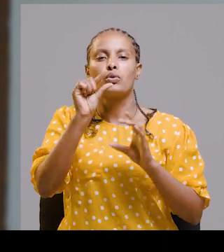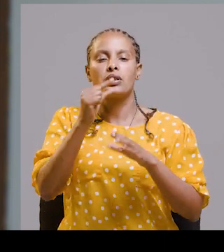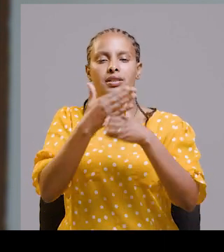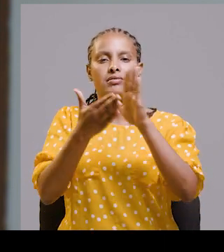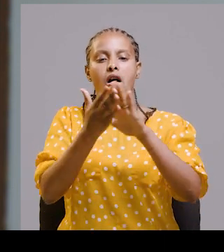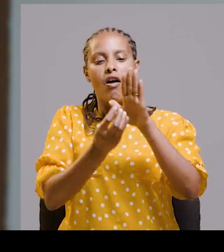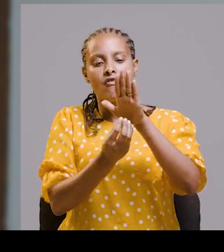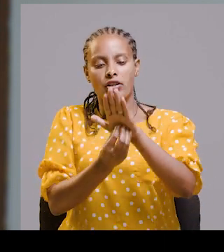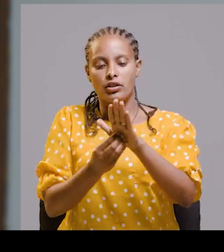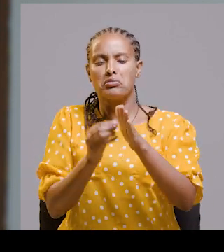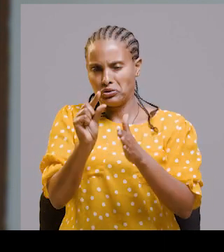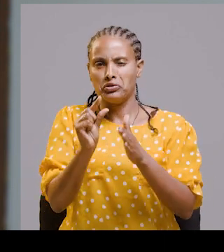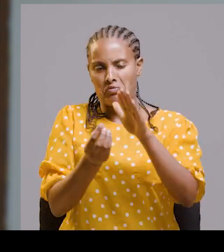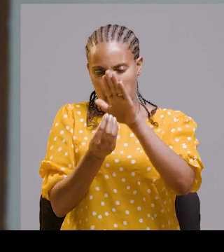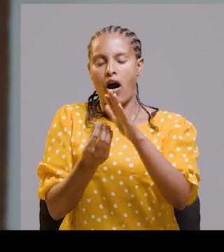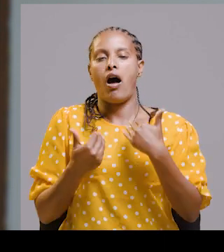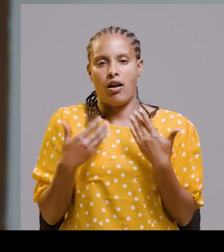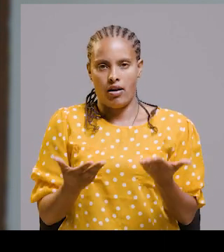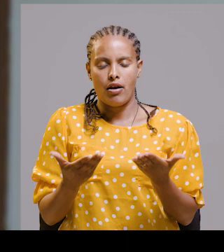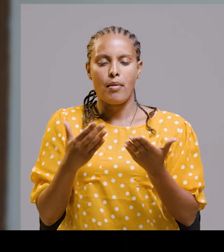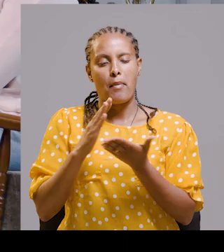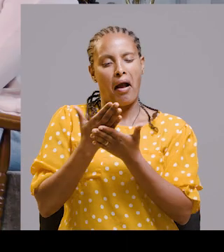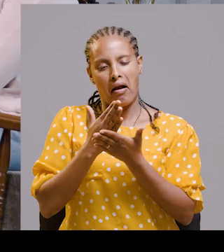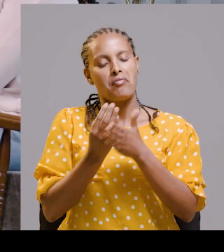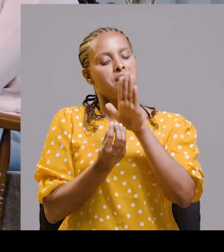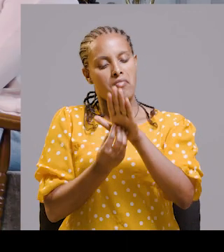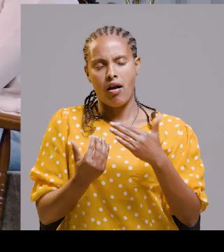ኮሚኒቲ ውስጥ በጣም በተወሰነ ደረጃ አፌክትድ የሆኑ ሰዎች አሉ።